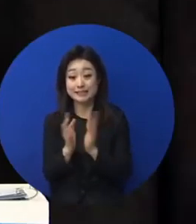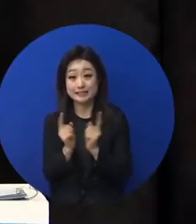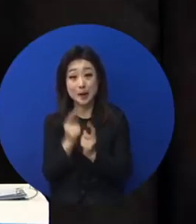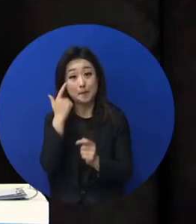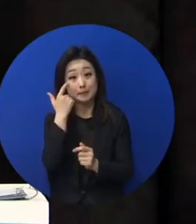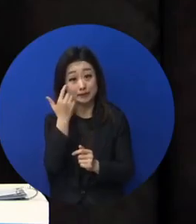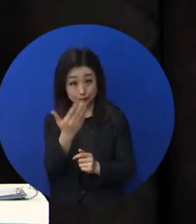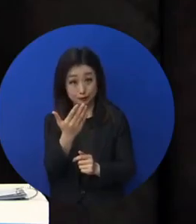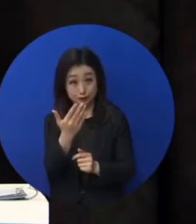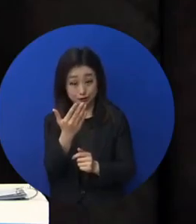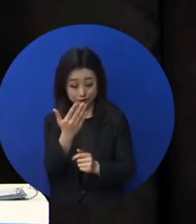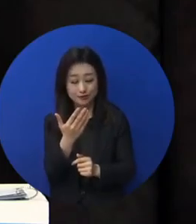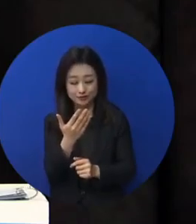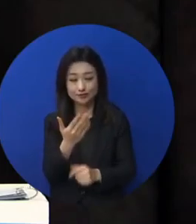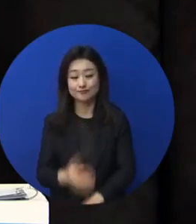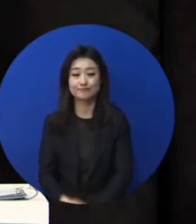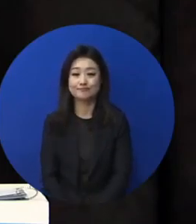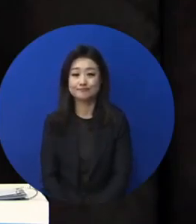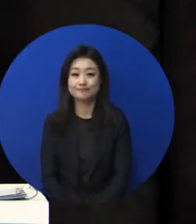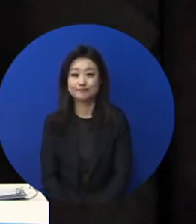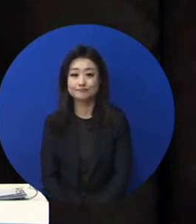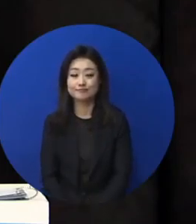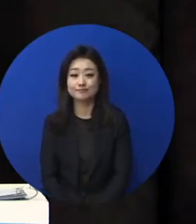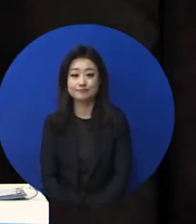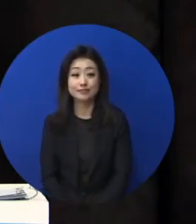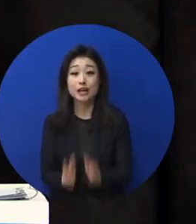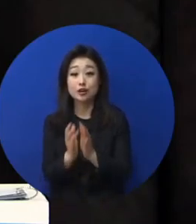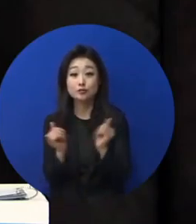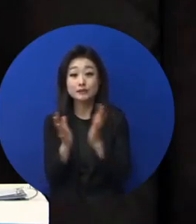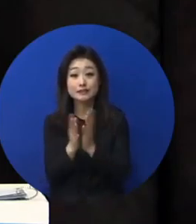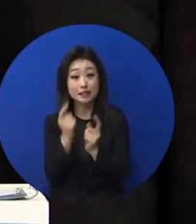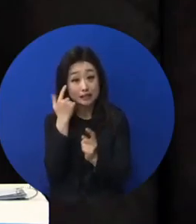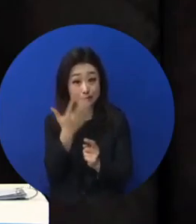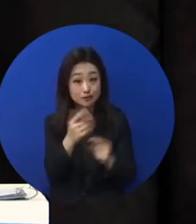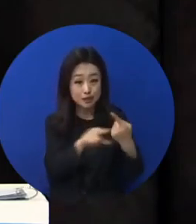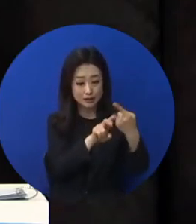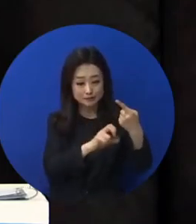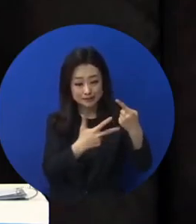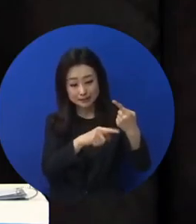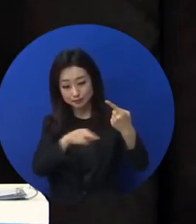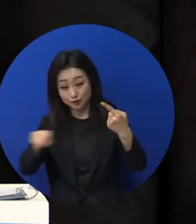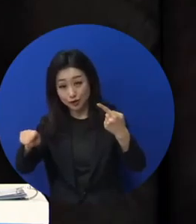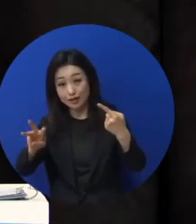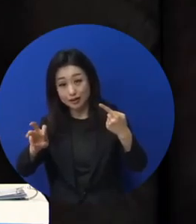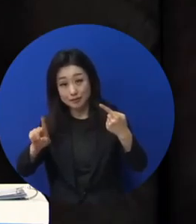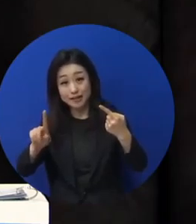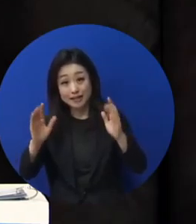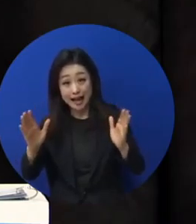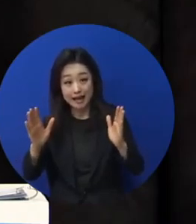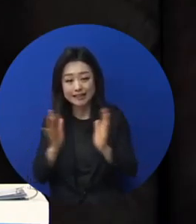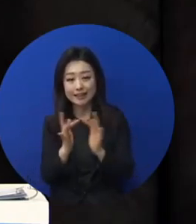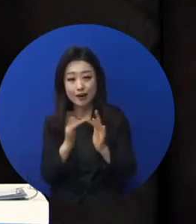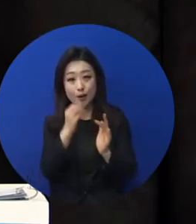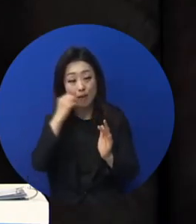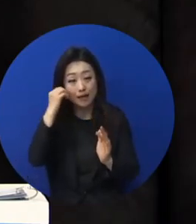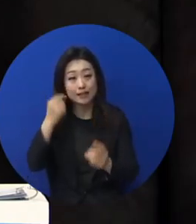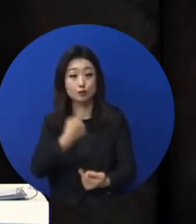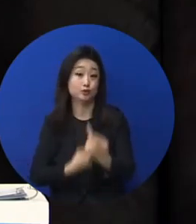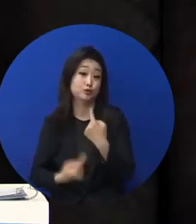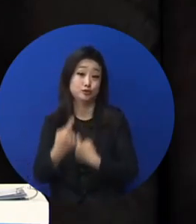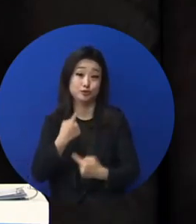질문하는 국민 질문 시간입니다. 국민 질문은 1월 27일부터 1월 30일까지 온라인으로 접수를